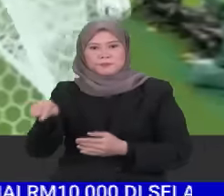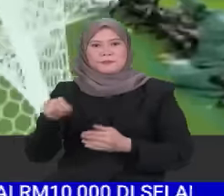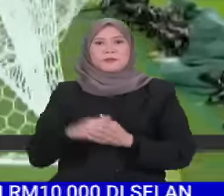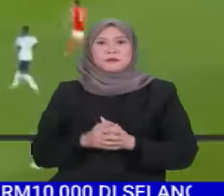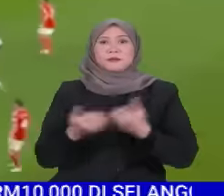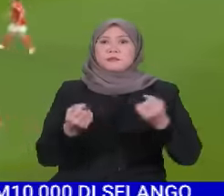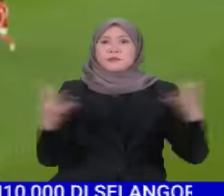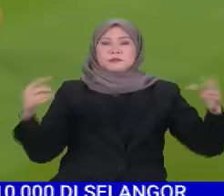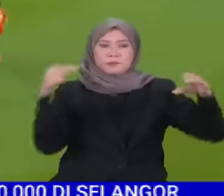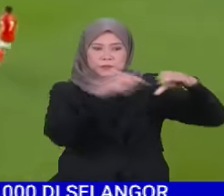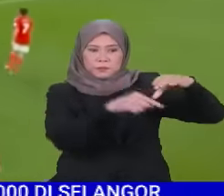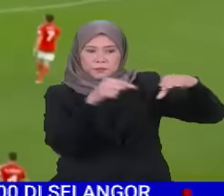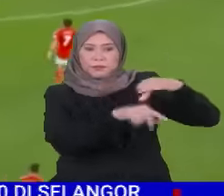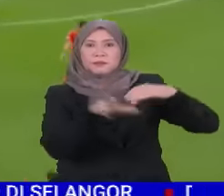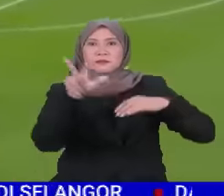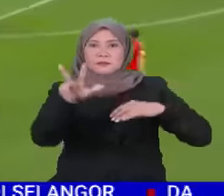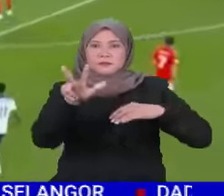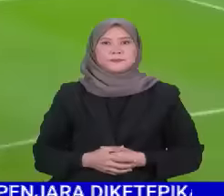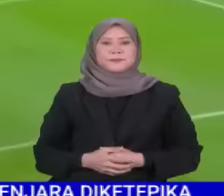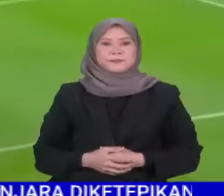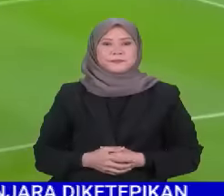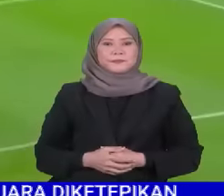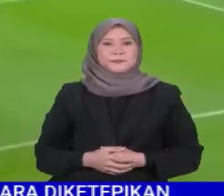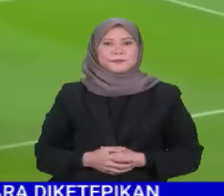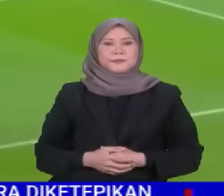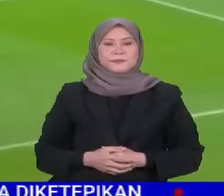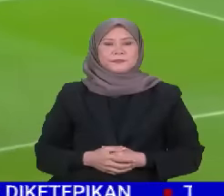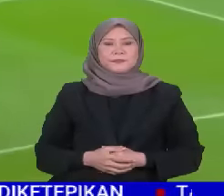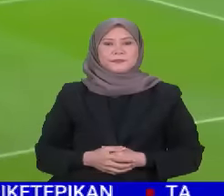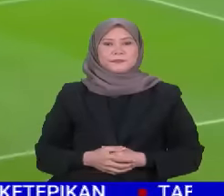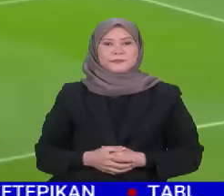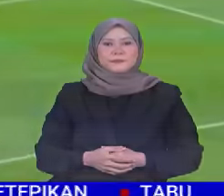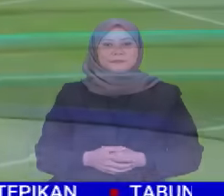terbanyak piala dunia dengan 3 gol meskipun hanya diturun